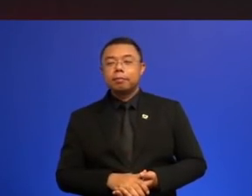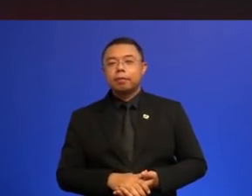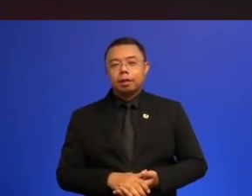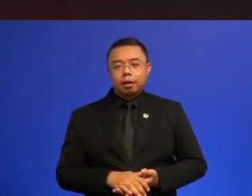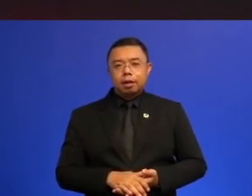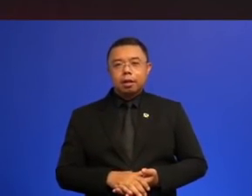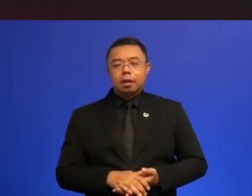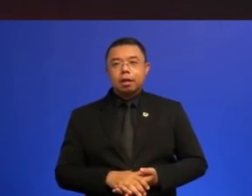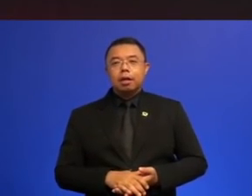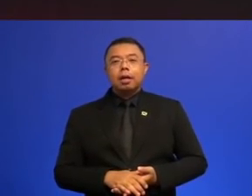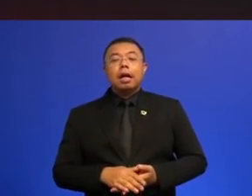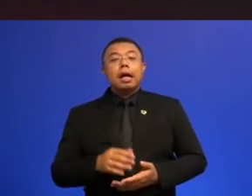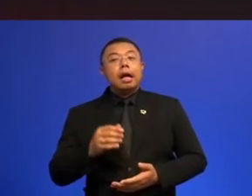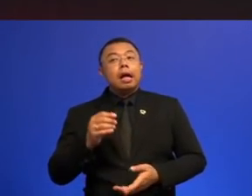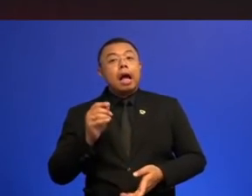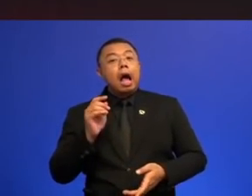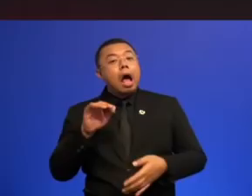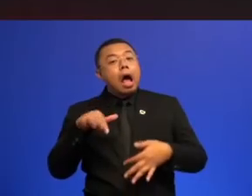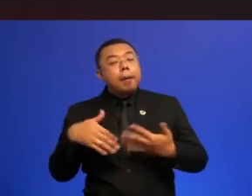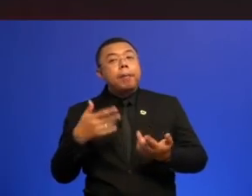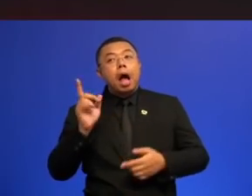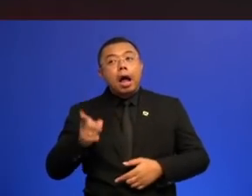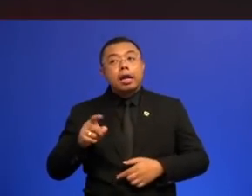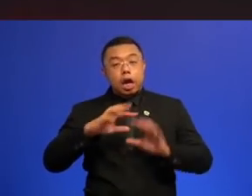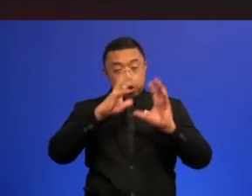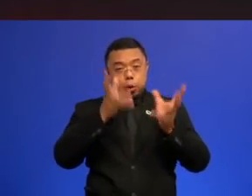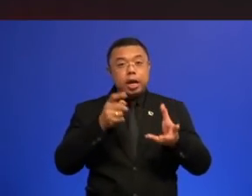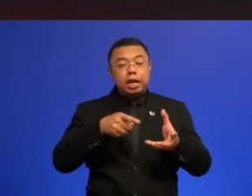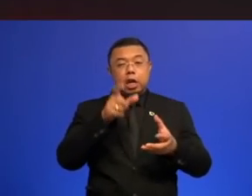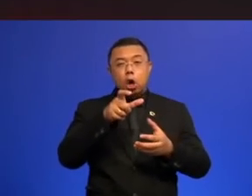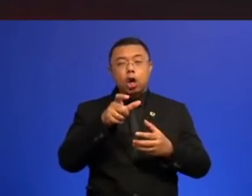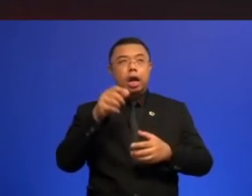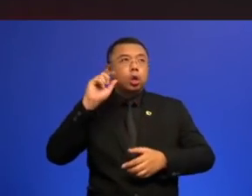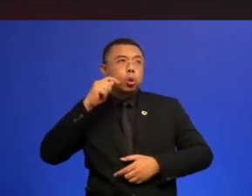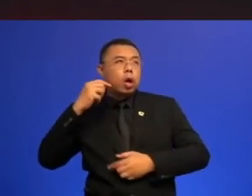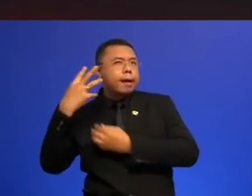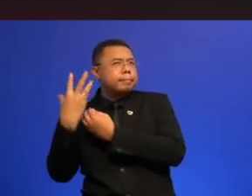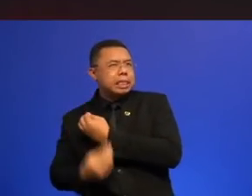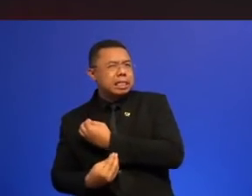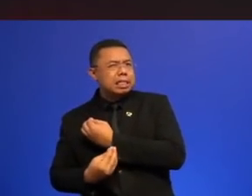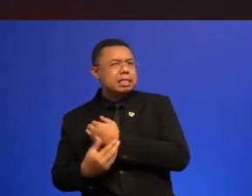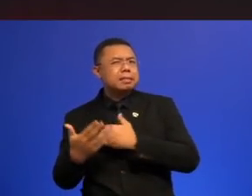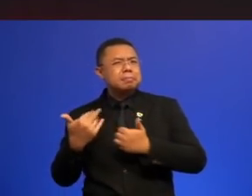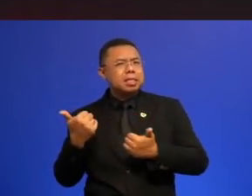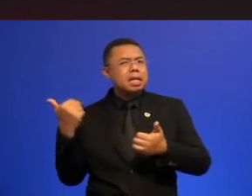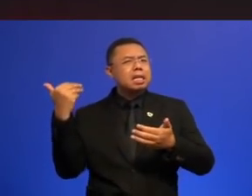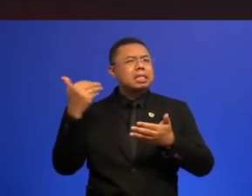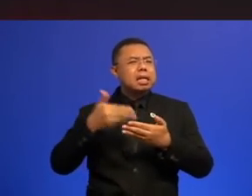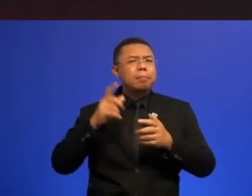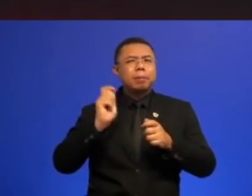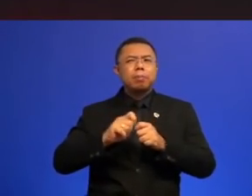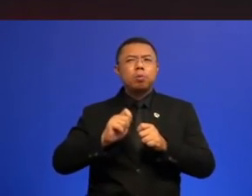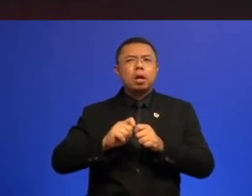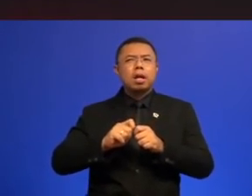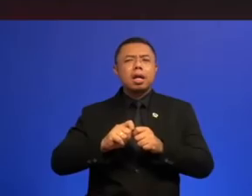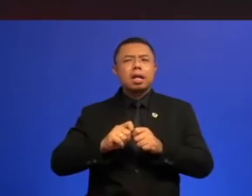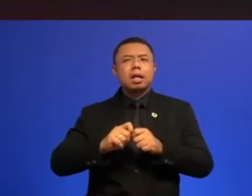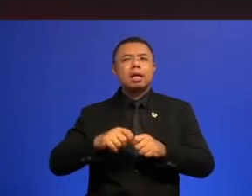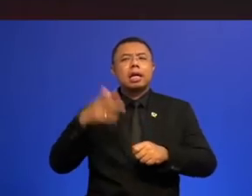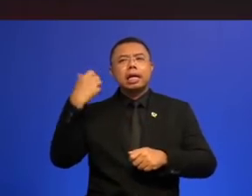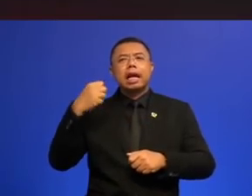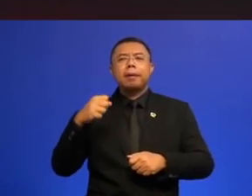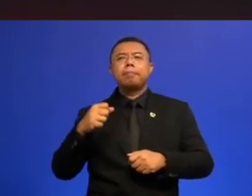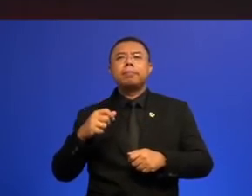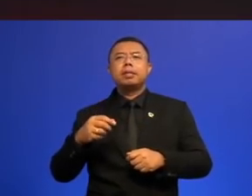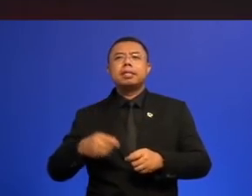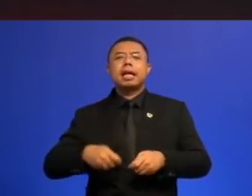Eras. Menurut Om Eras, apakah ada di dunia ini kemiskinan orang tua yang bisa sampai membuat dia tidak dapat